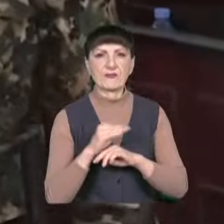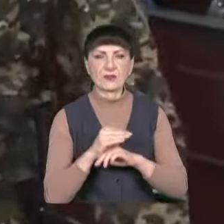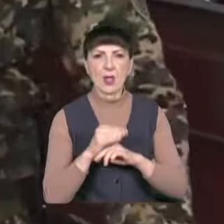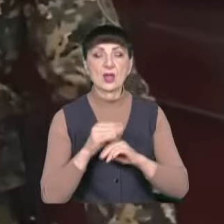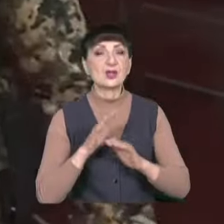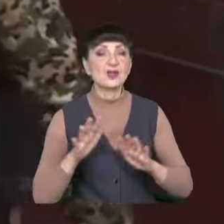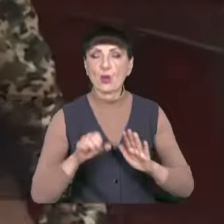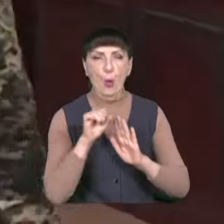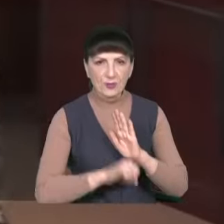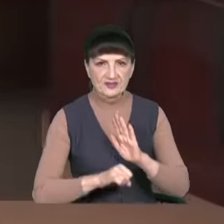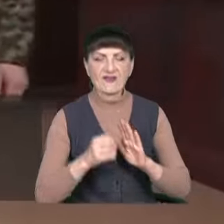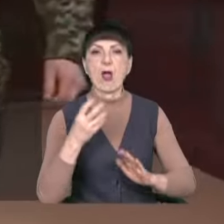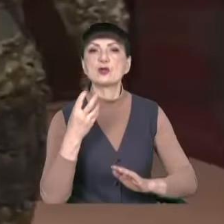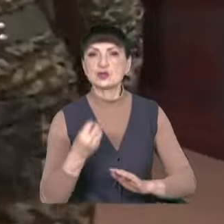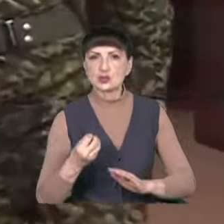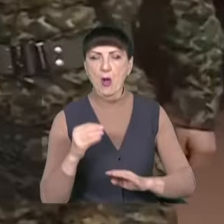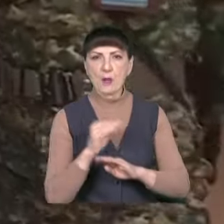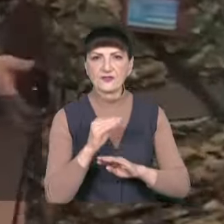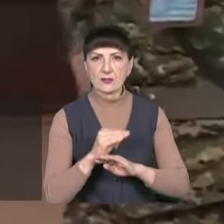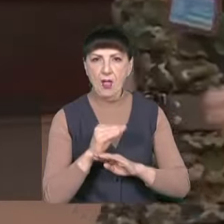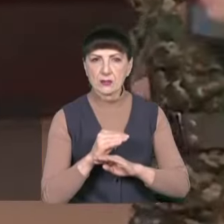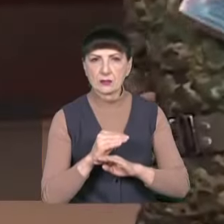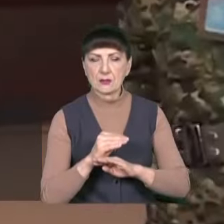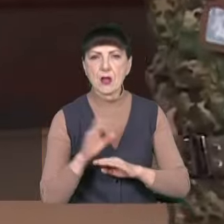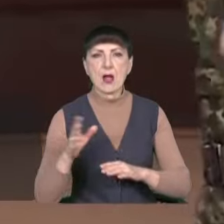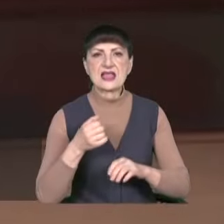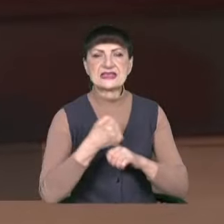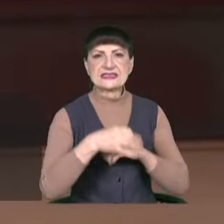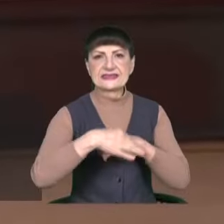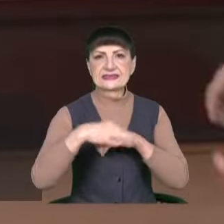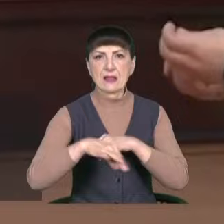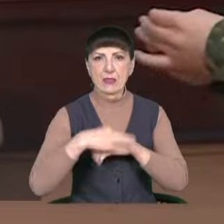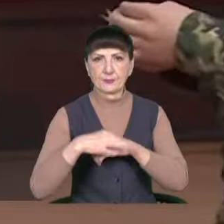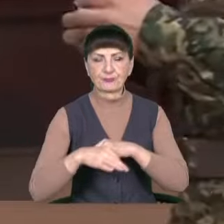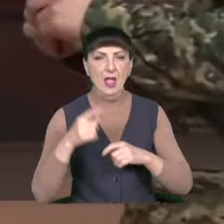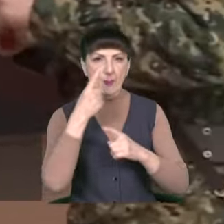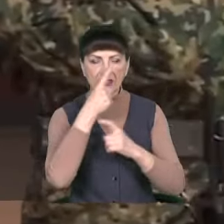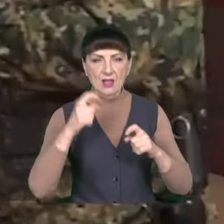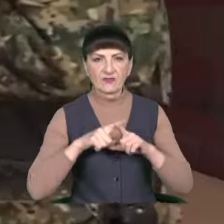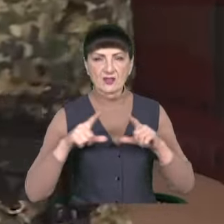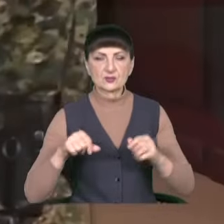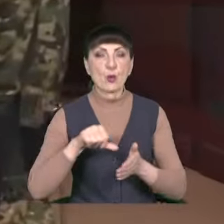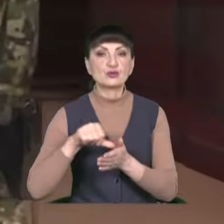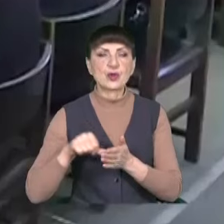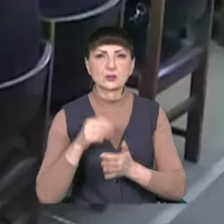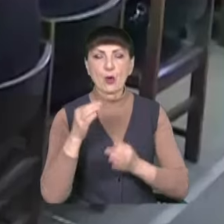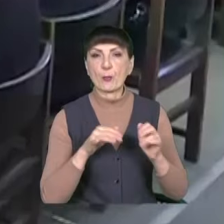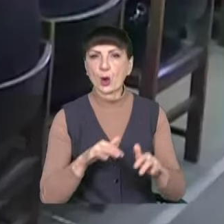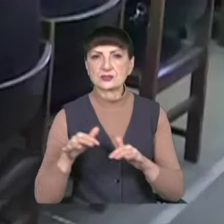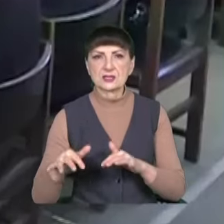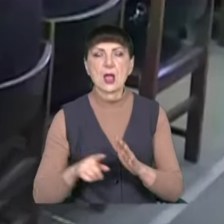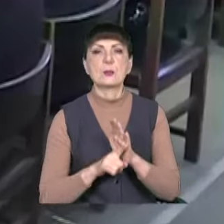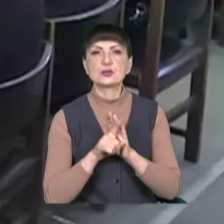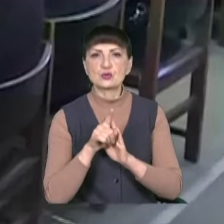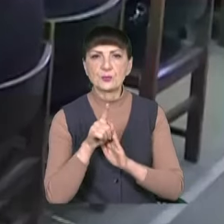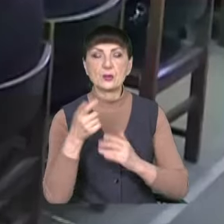не только в убийстве своей супруги с особой жестокостью, но и в истязании. По данным ведомства, сейчас участники уголовного процесса приступили